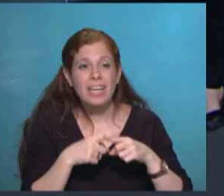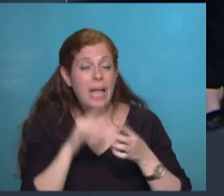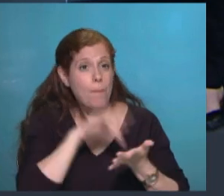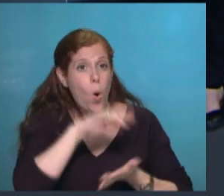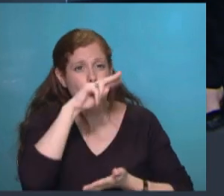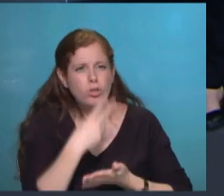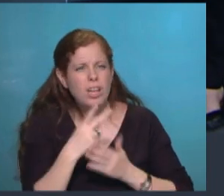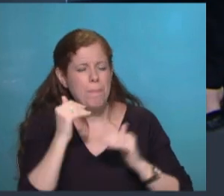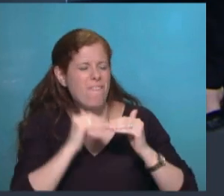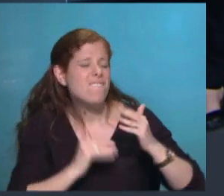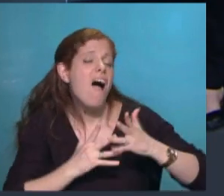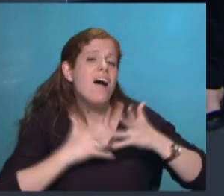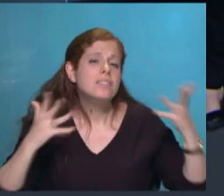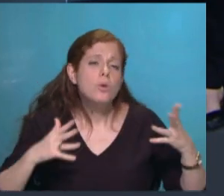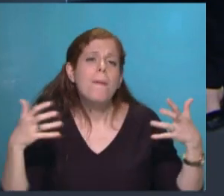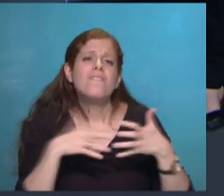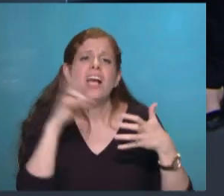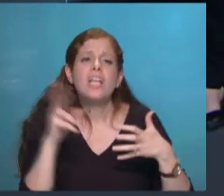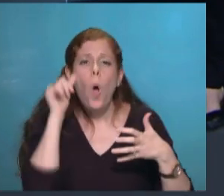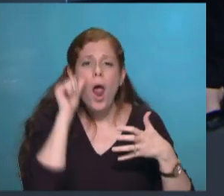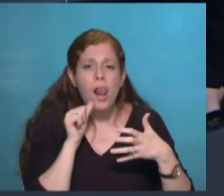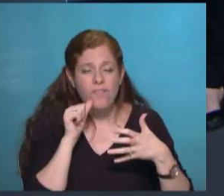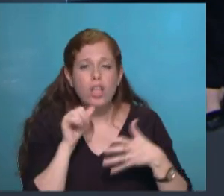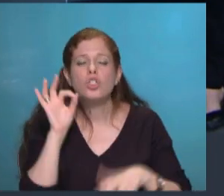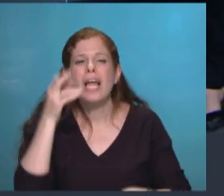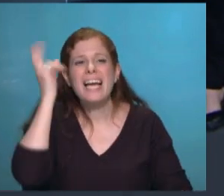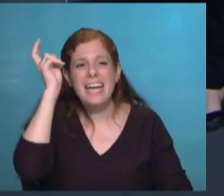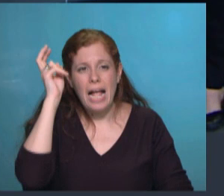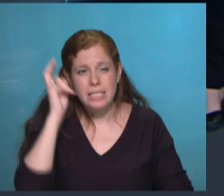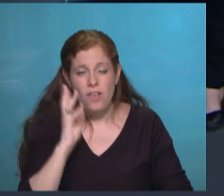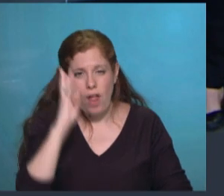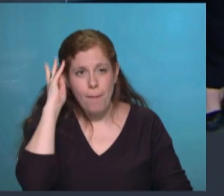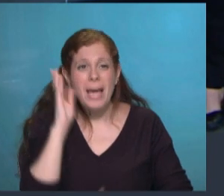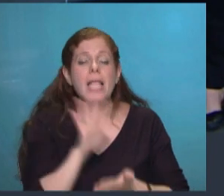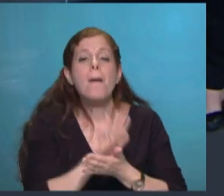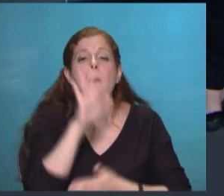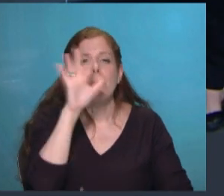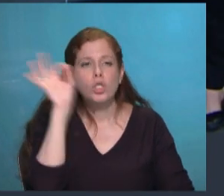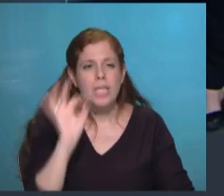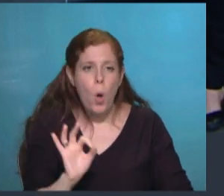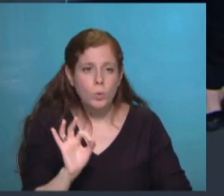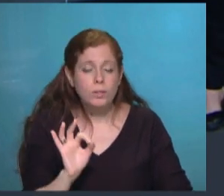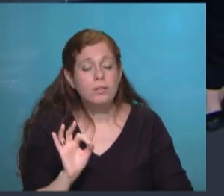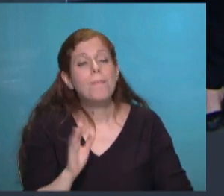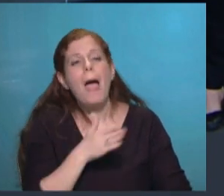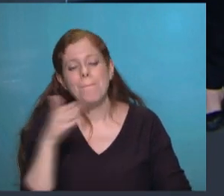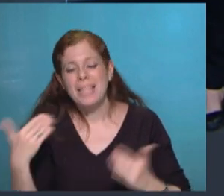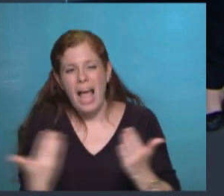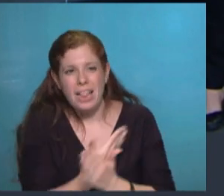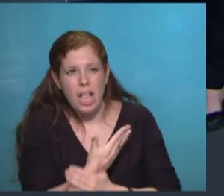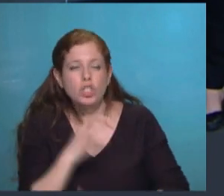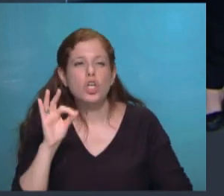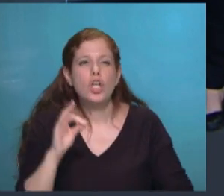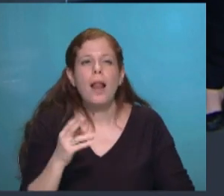בפער עצום, מגיעה מפלגת כחול לבן בראשות גנץ ולפיד, עם 15%. הימין החדש בראשות בנט